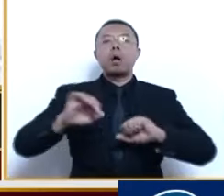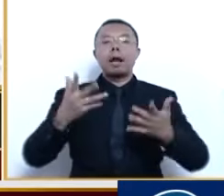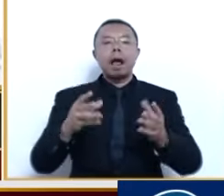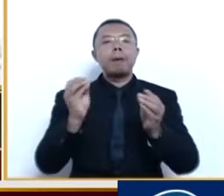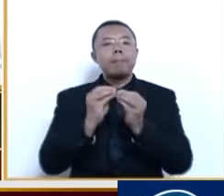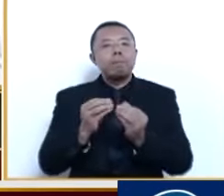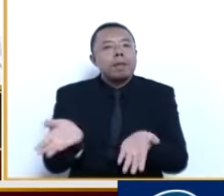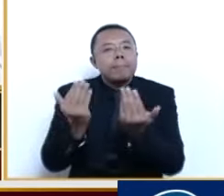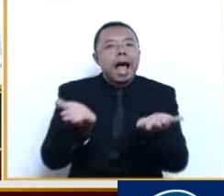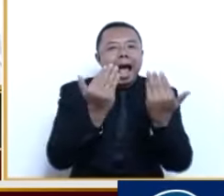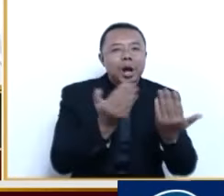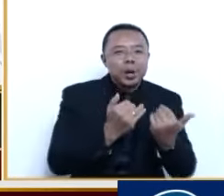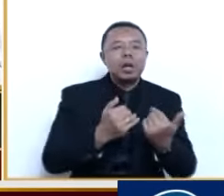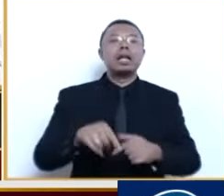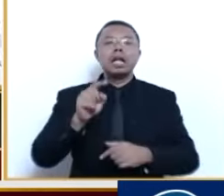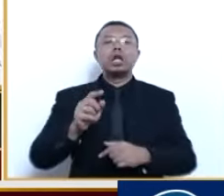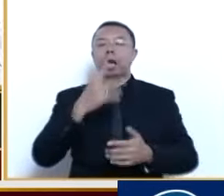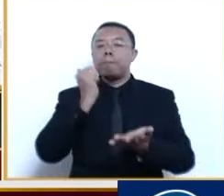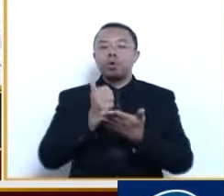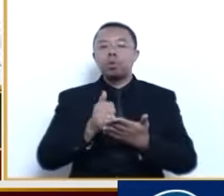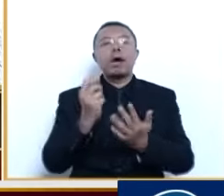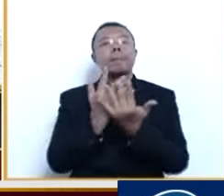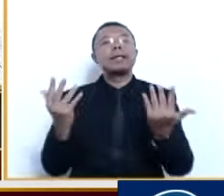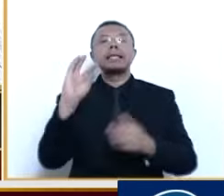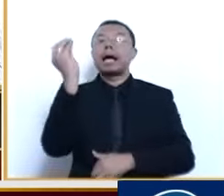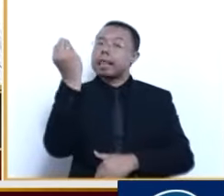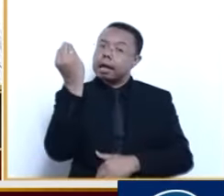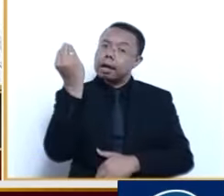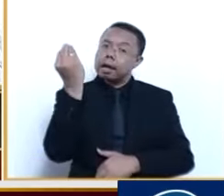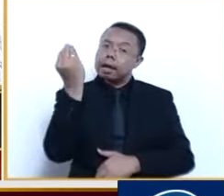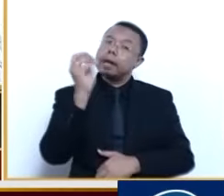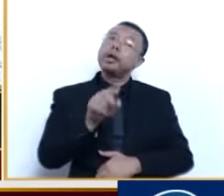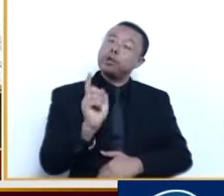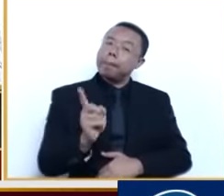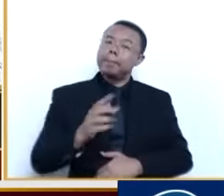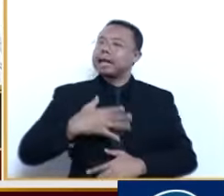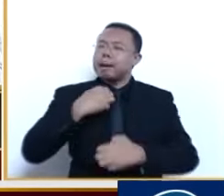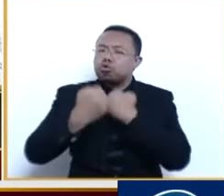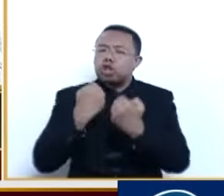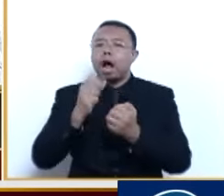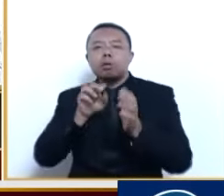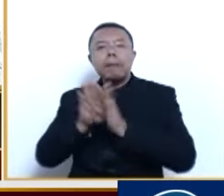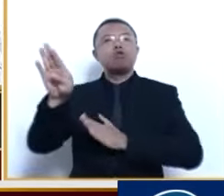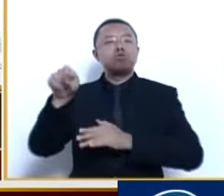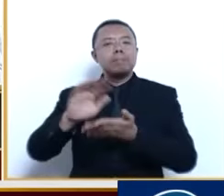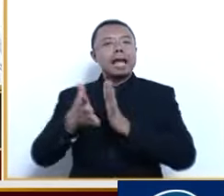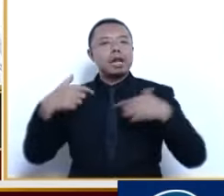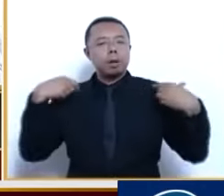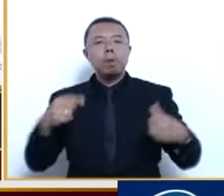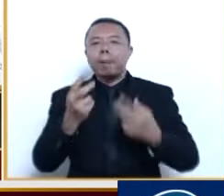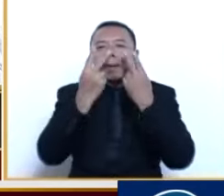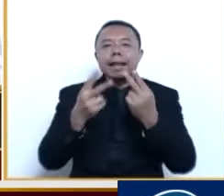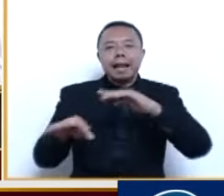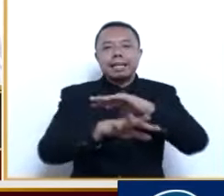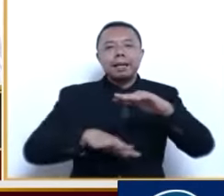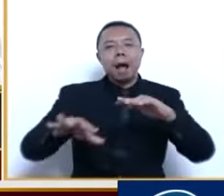adalah pemberdayaan dan itu yang dibutuhkan oleh warga Jakarta maka saya fight untuk maju ini setelah melihat persoalan